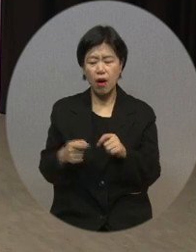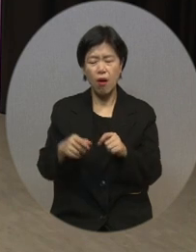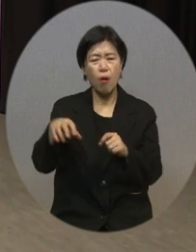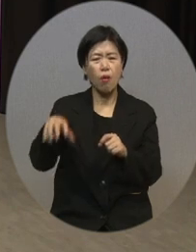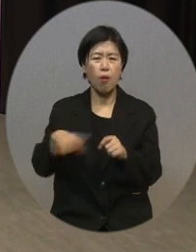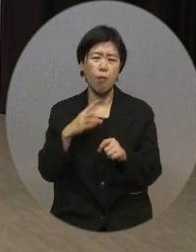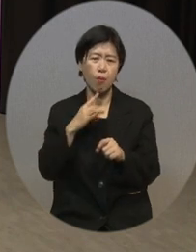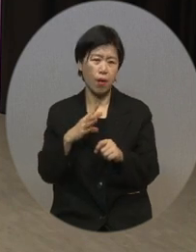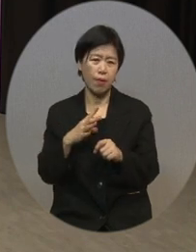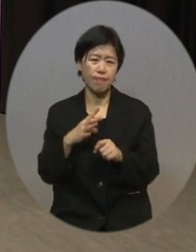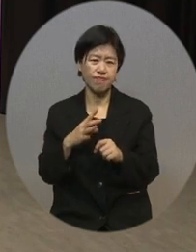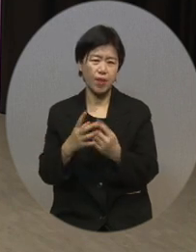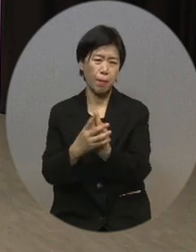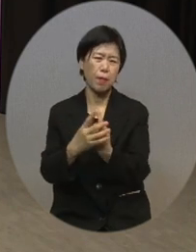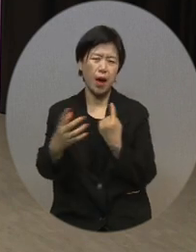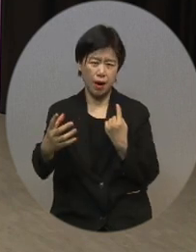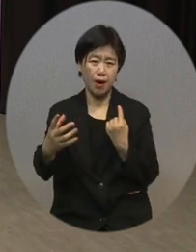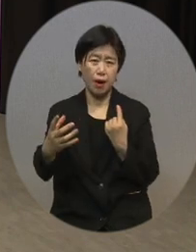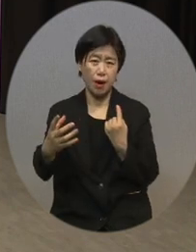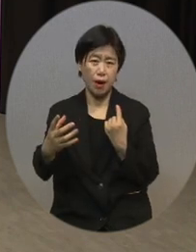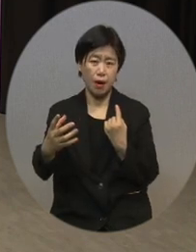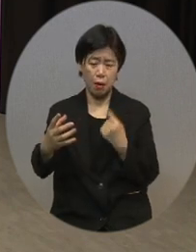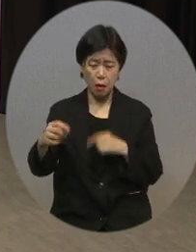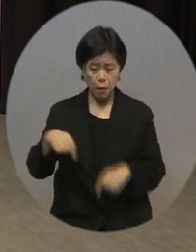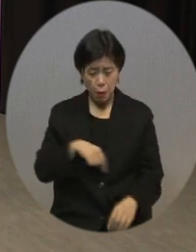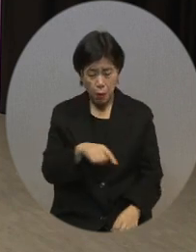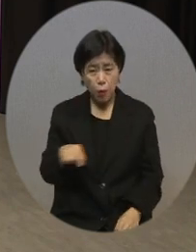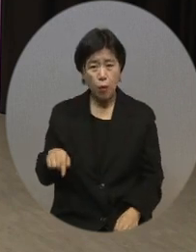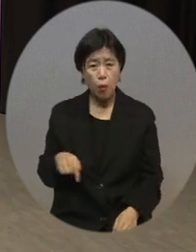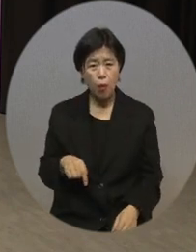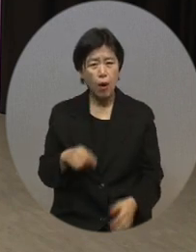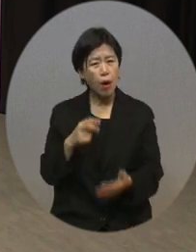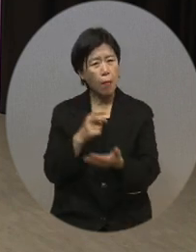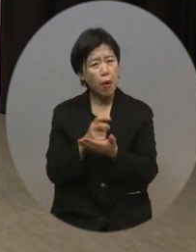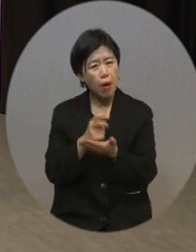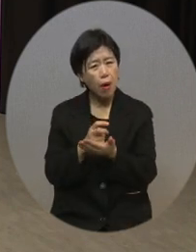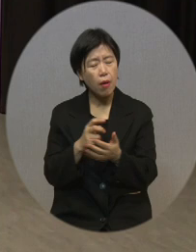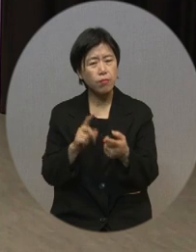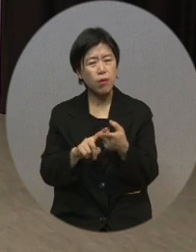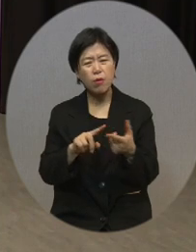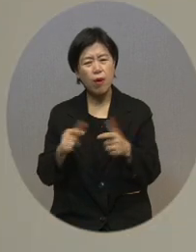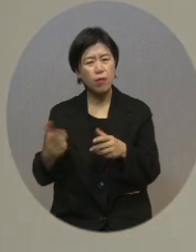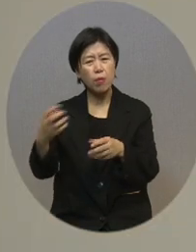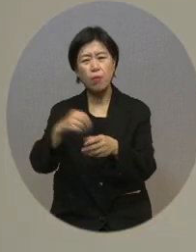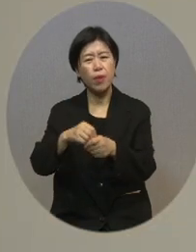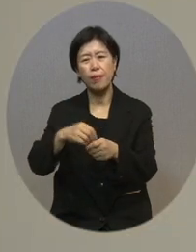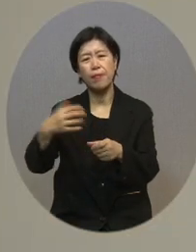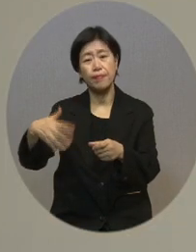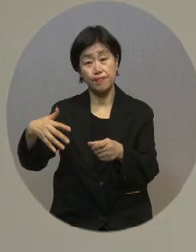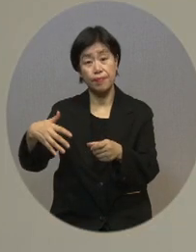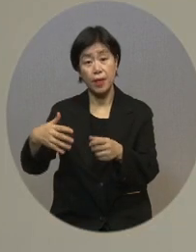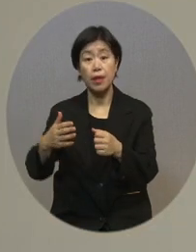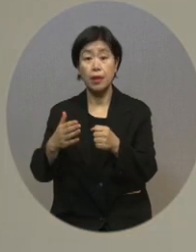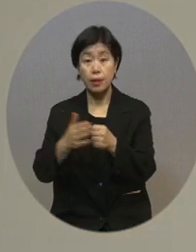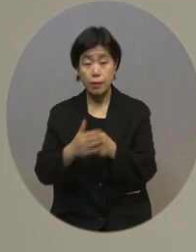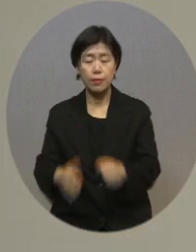약수동도 있고 그런 지역은 지금 좀 미흡하게 그 규정이 이제 포함이 안 돼서 기왕에 풀어줄